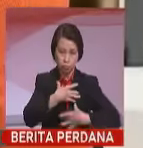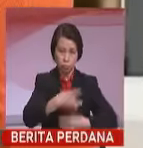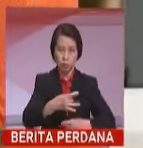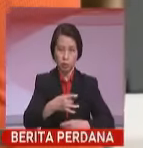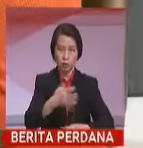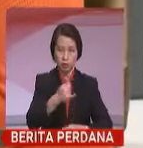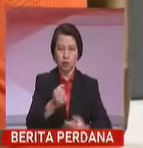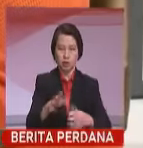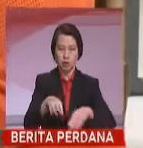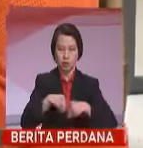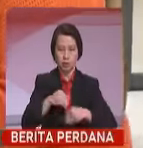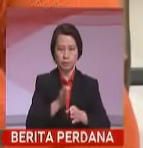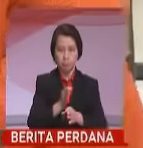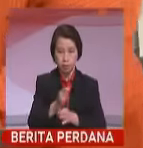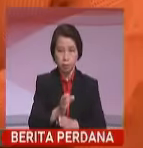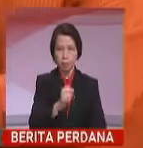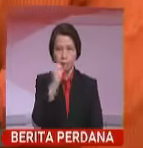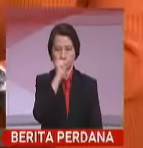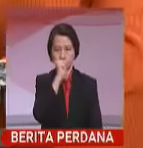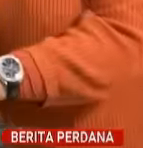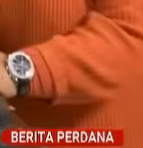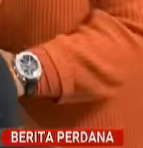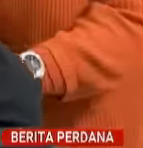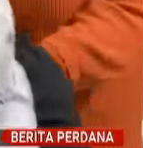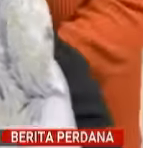berjaya dalam bidang nyanyian.